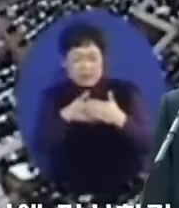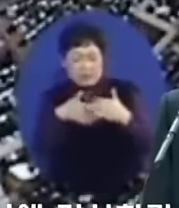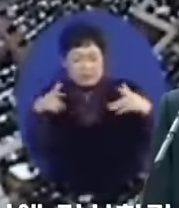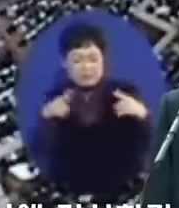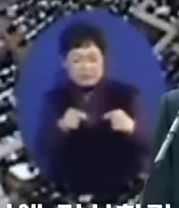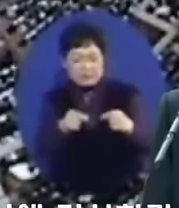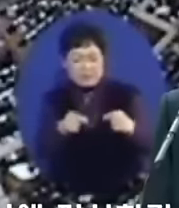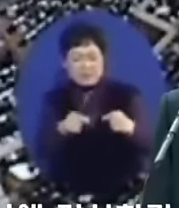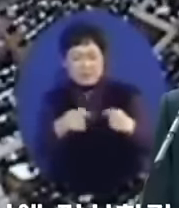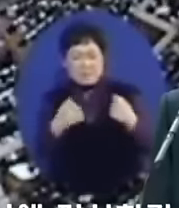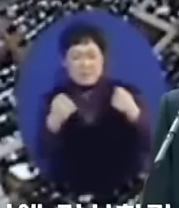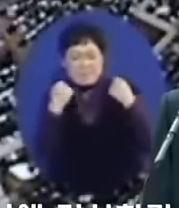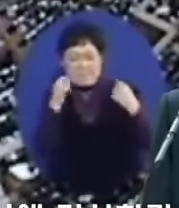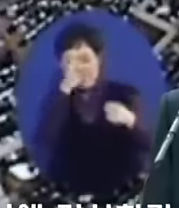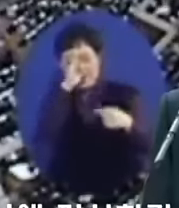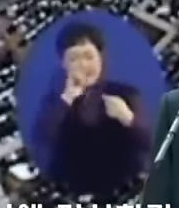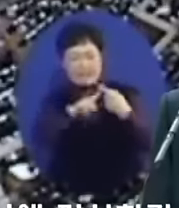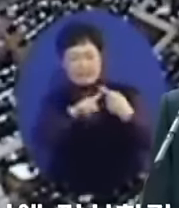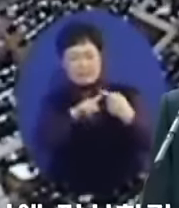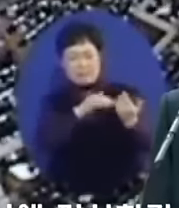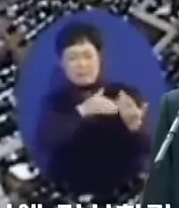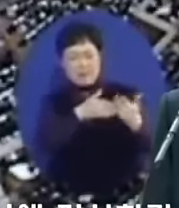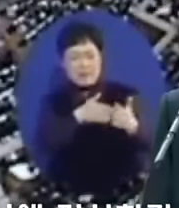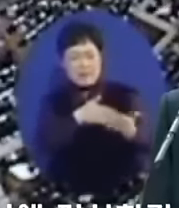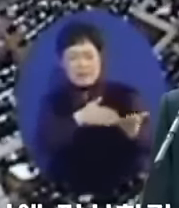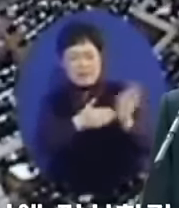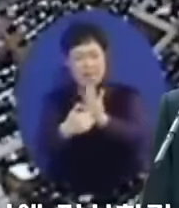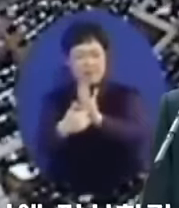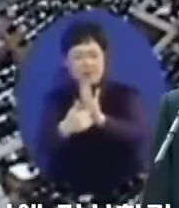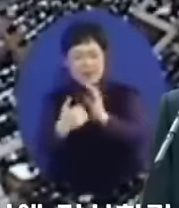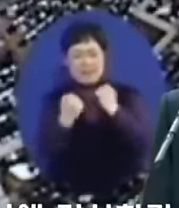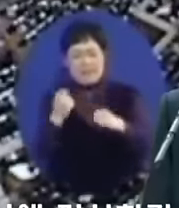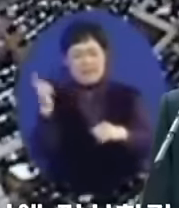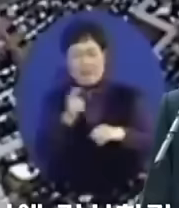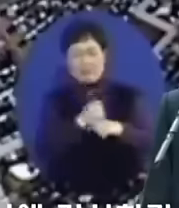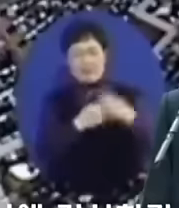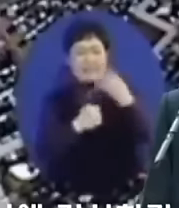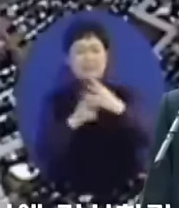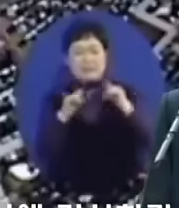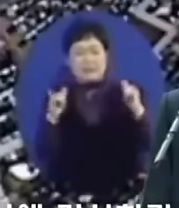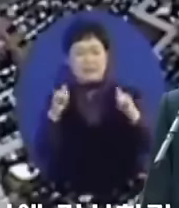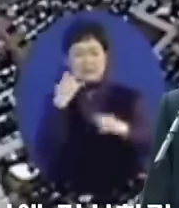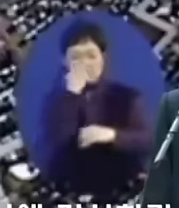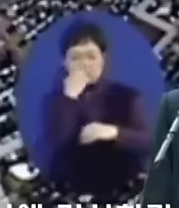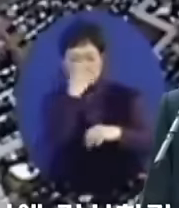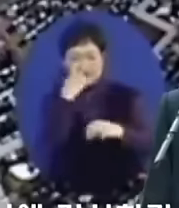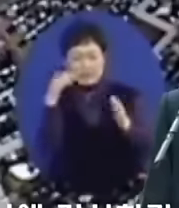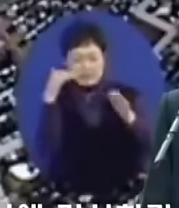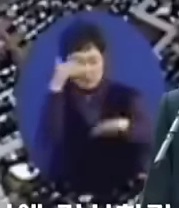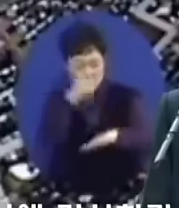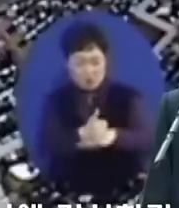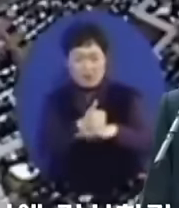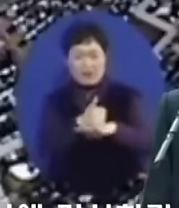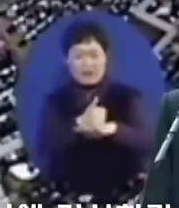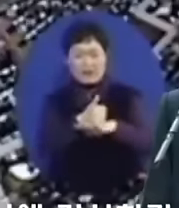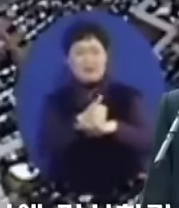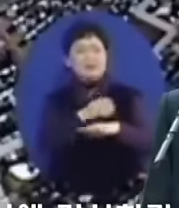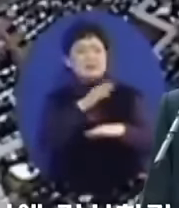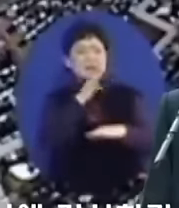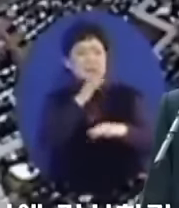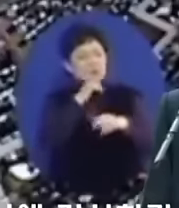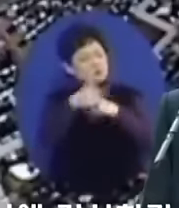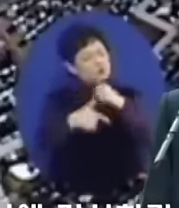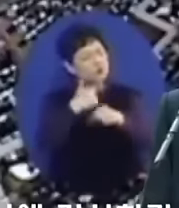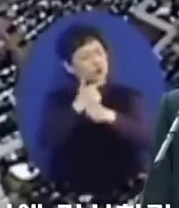면역력이 강하다는 것입니다. 이러한 결과로 북캐롤라이나주의 노인 4천 명을 대상으로 조사한 결과 주에서는 최근